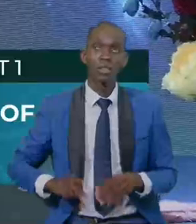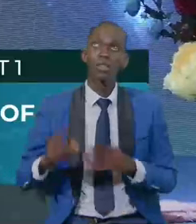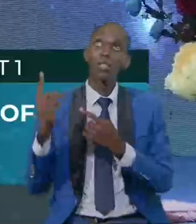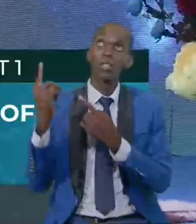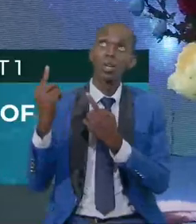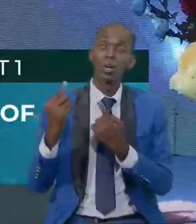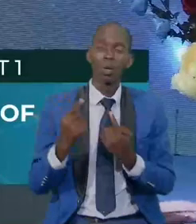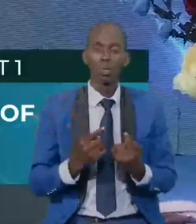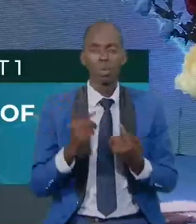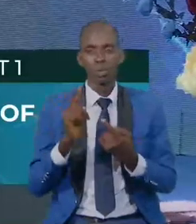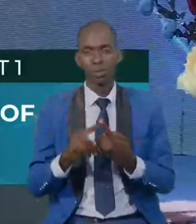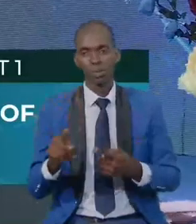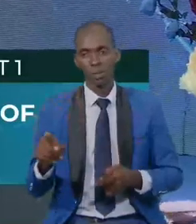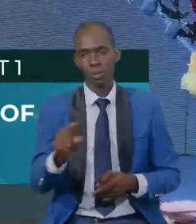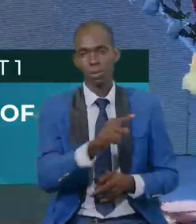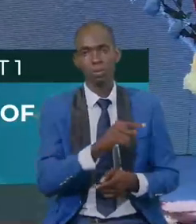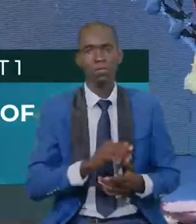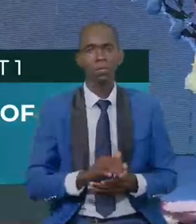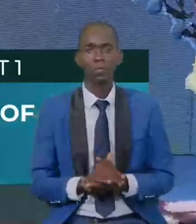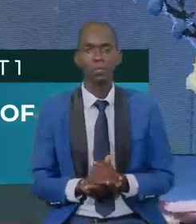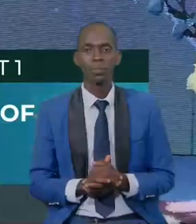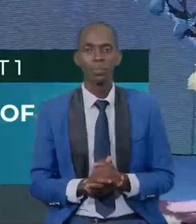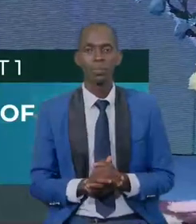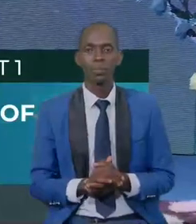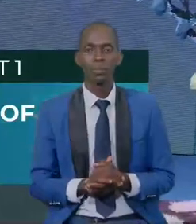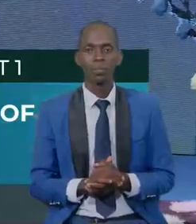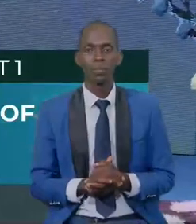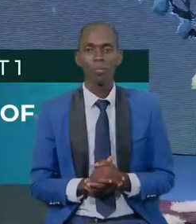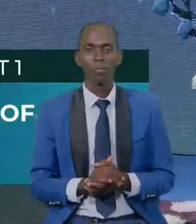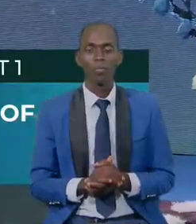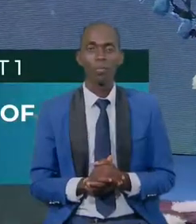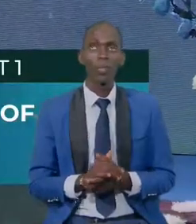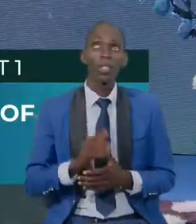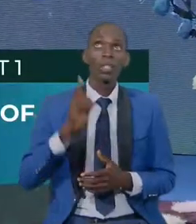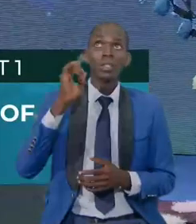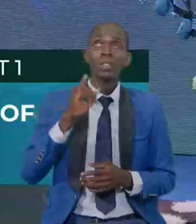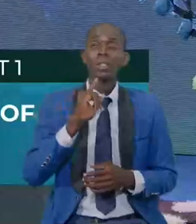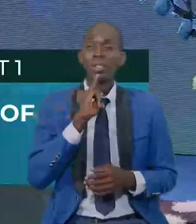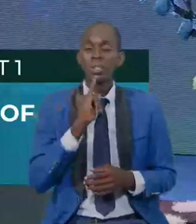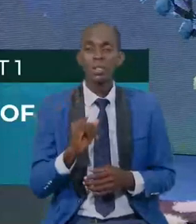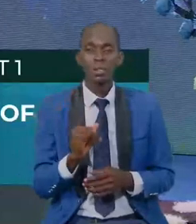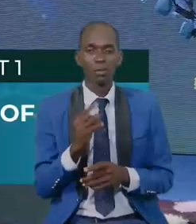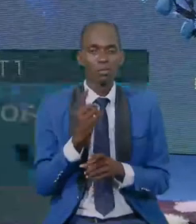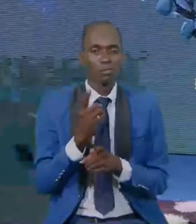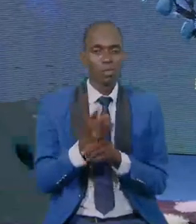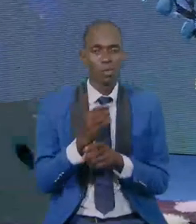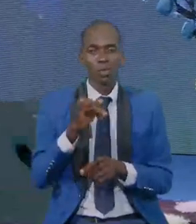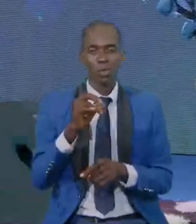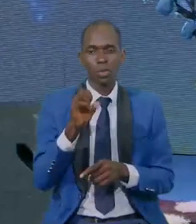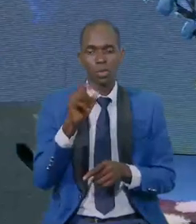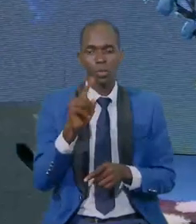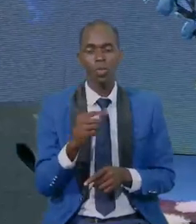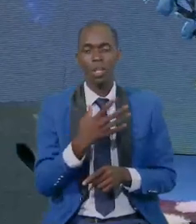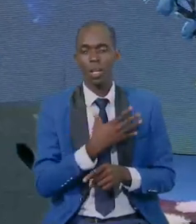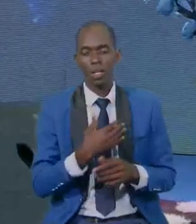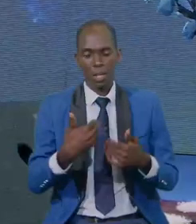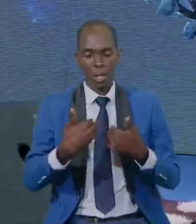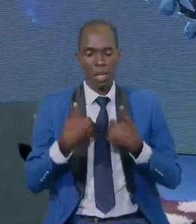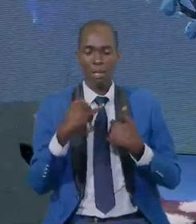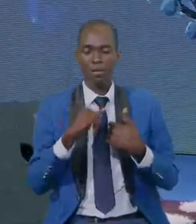unto thee. Voici ton roi vient à toi. Just and having salvation. Il